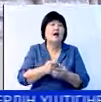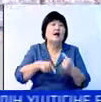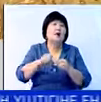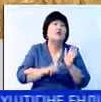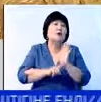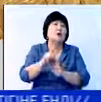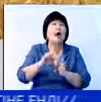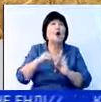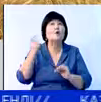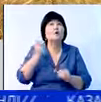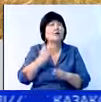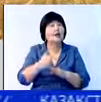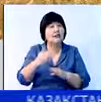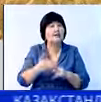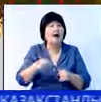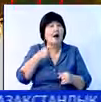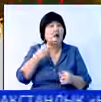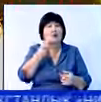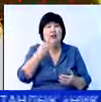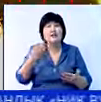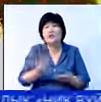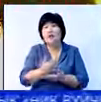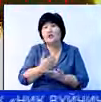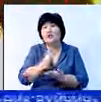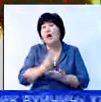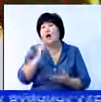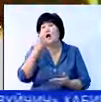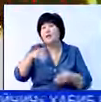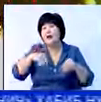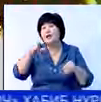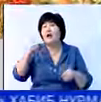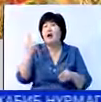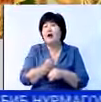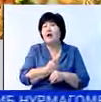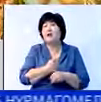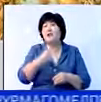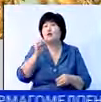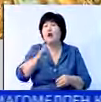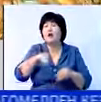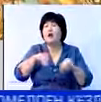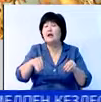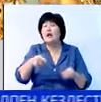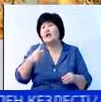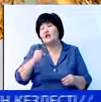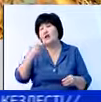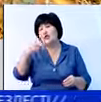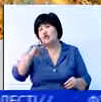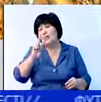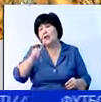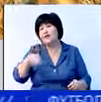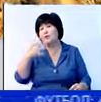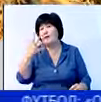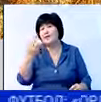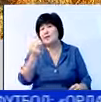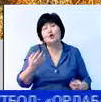бастады. Ауыл шаруашылығы саласында да айтулы жаңалықтар бар. Қармашылық диқандар биыл алғаш рет соя дақылын егіп, гектарынан 22,5